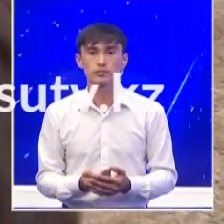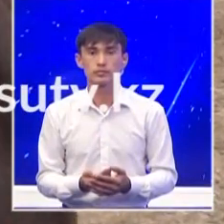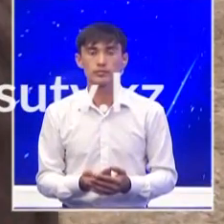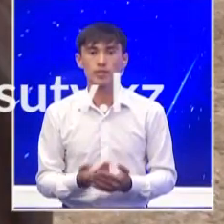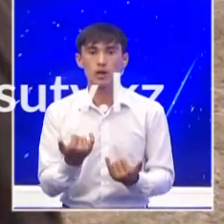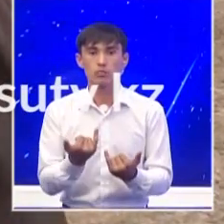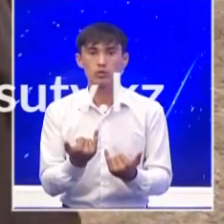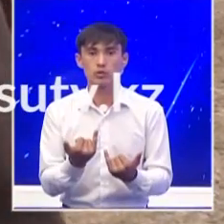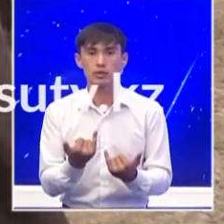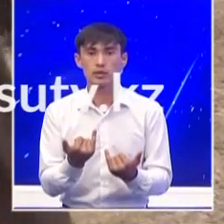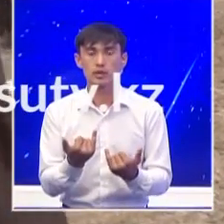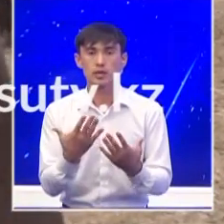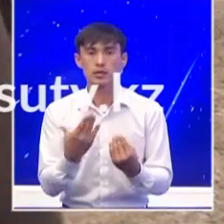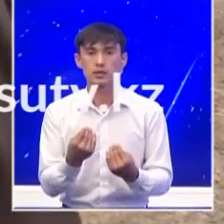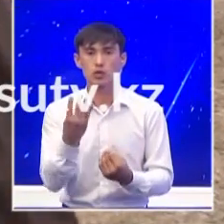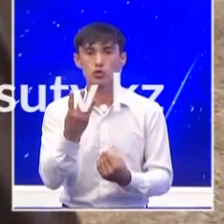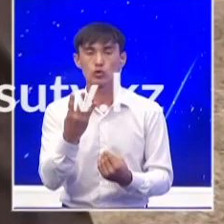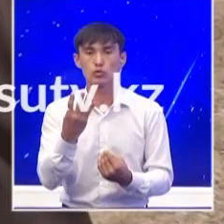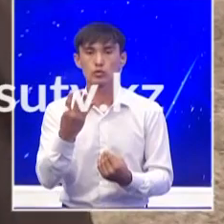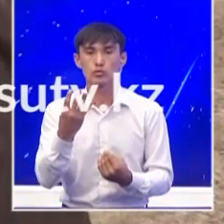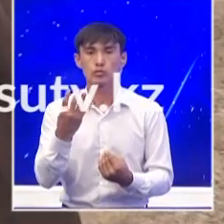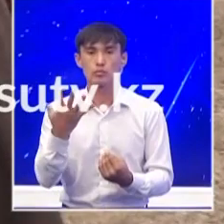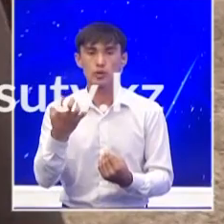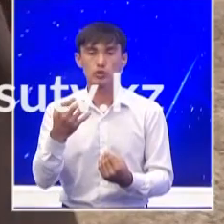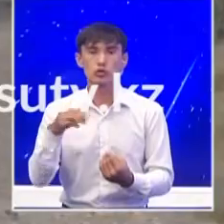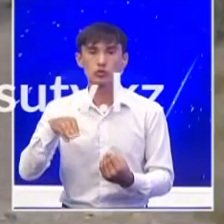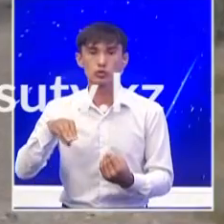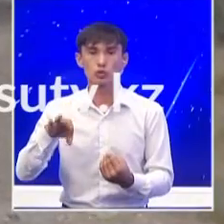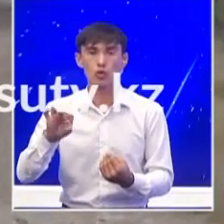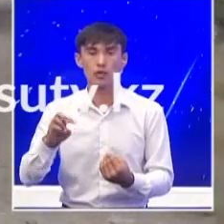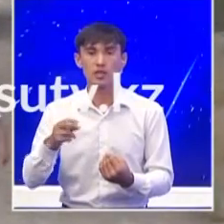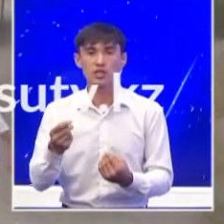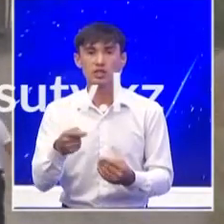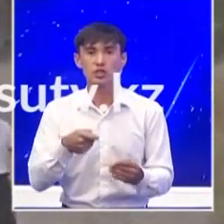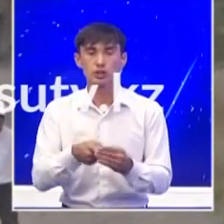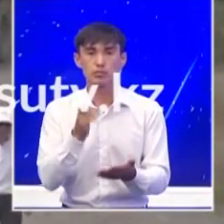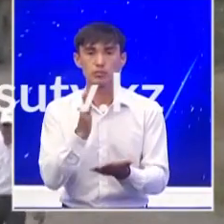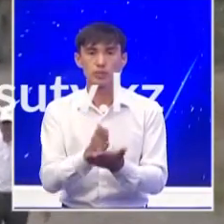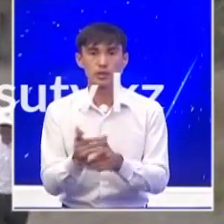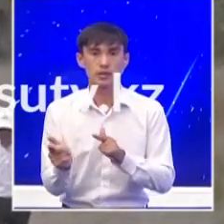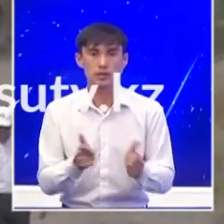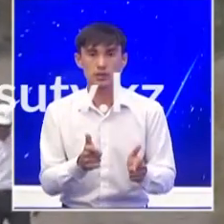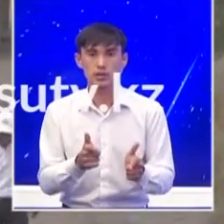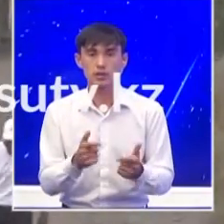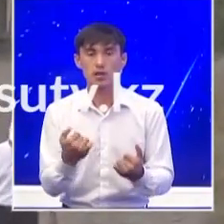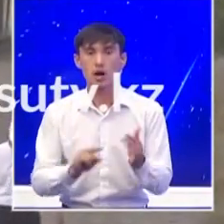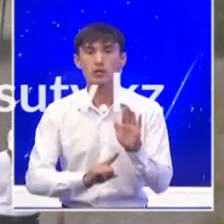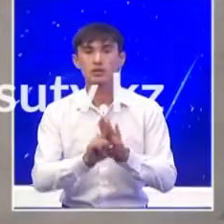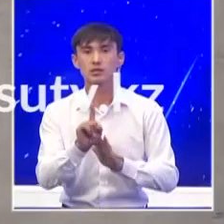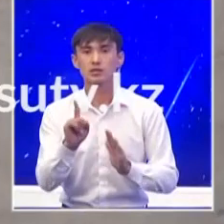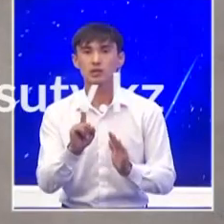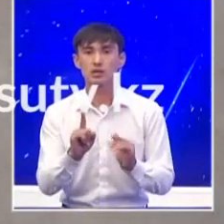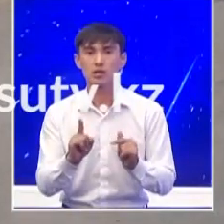Бұл әзір мына жерде 4,5 тоннадай жем дайындадық. Бас аяғы екі аптайын аласында атқарылған шаруа бұл.